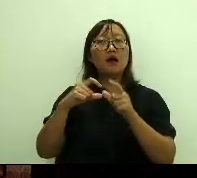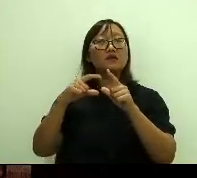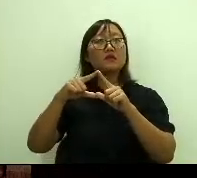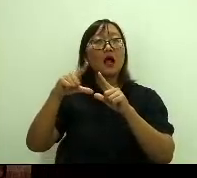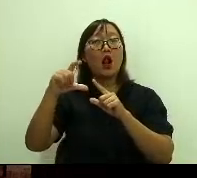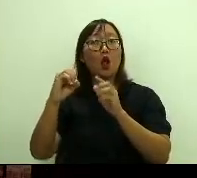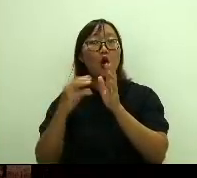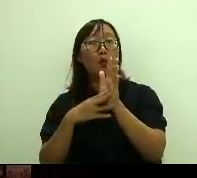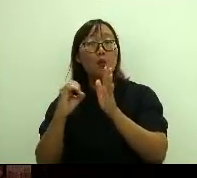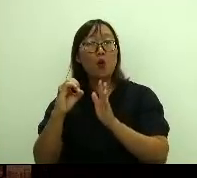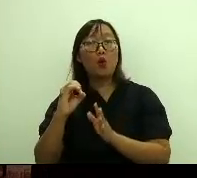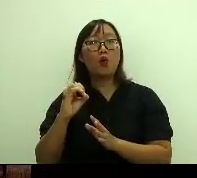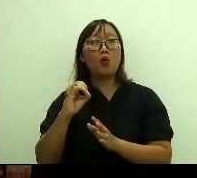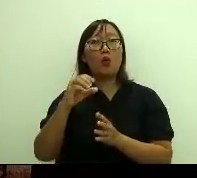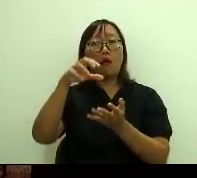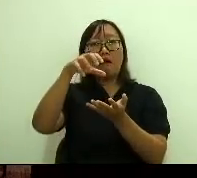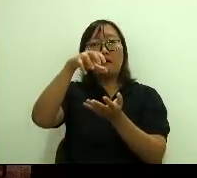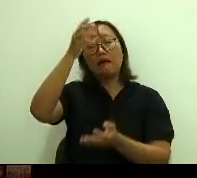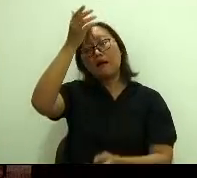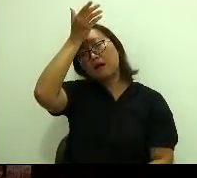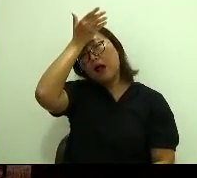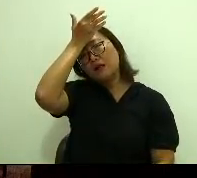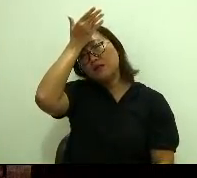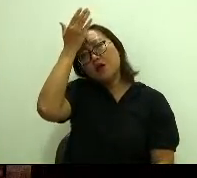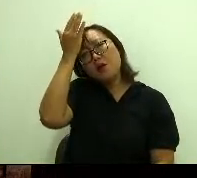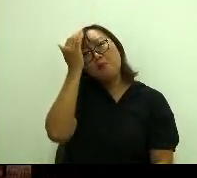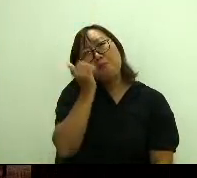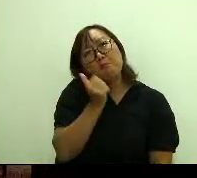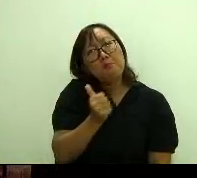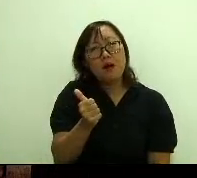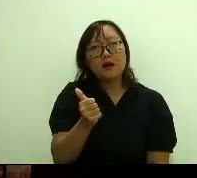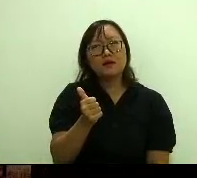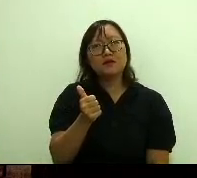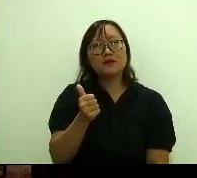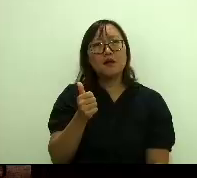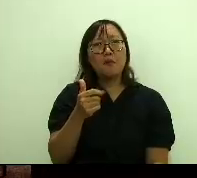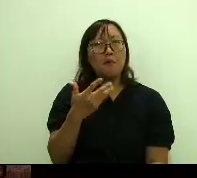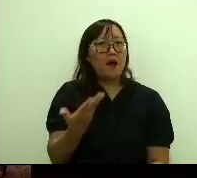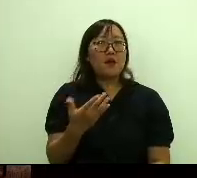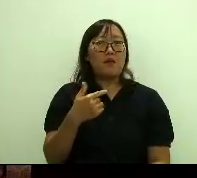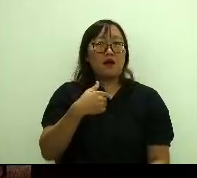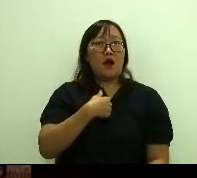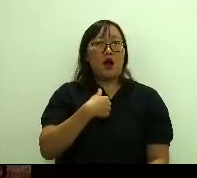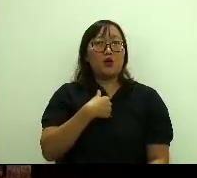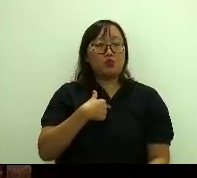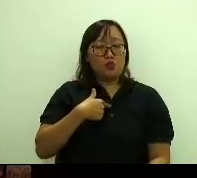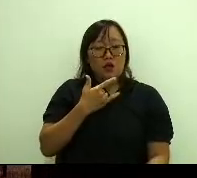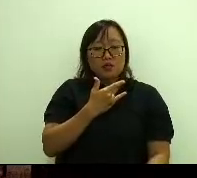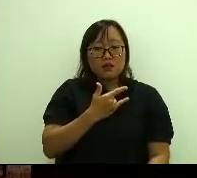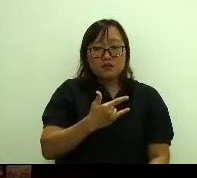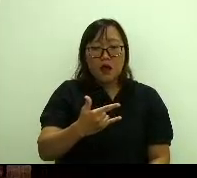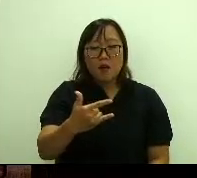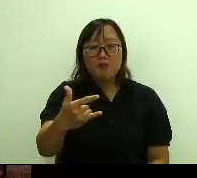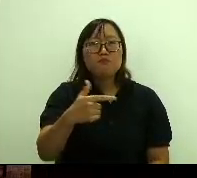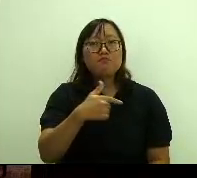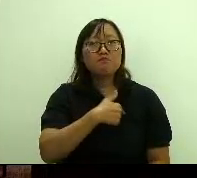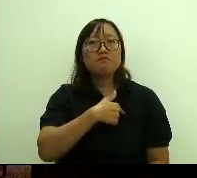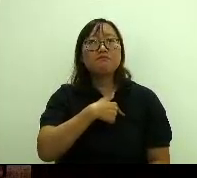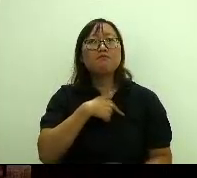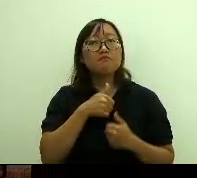di bawah kepemimpinannya akan bertahan juga karena kebaikan bersama. Maka di